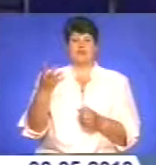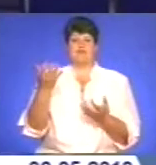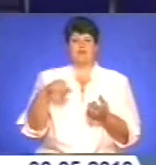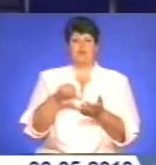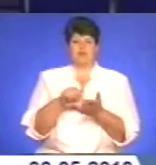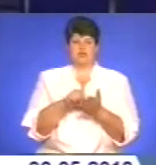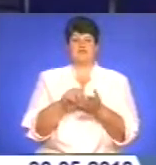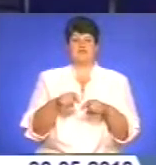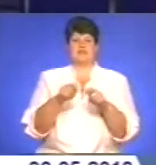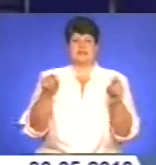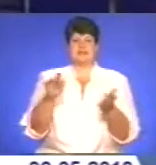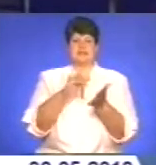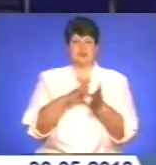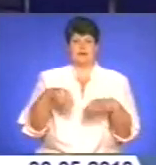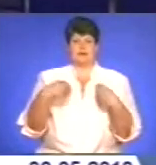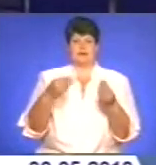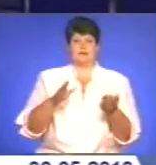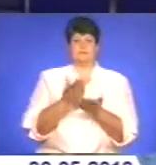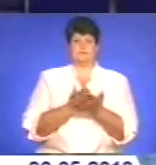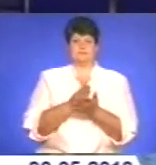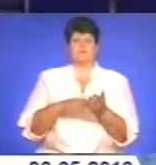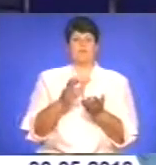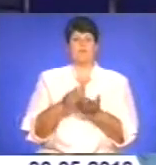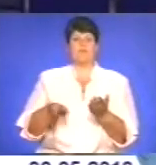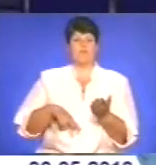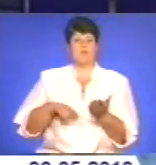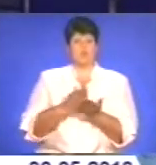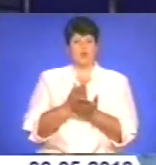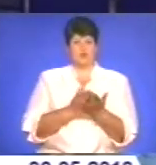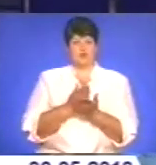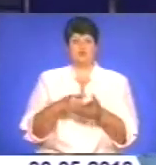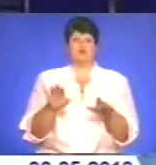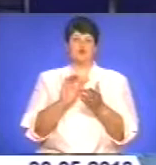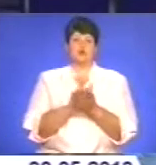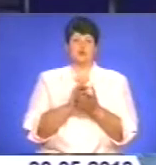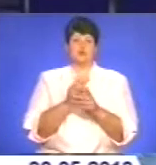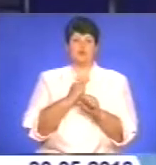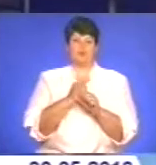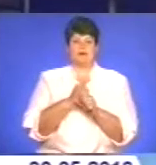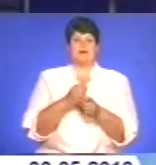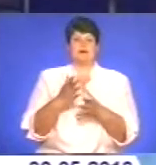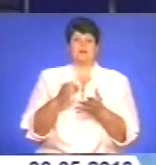надання адміністративних послуг. Також керівник краю ознайомився з роботою реєстраційної служби